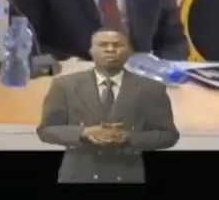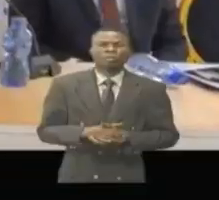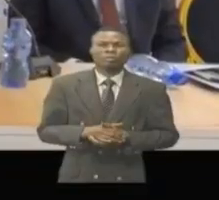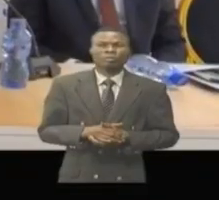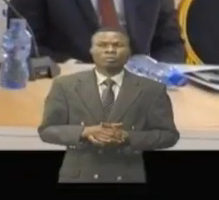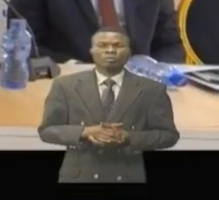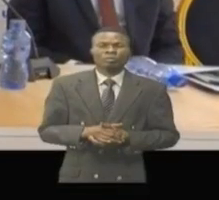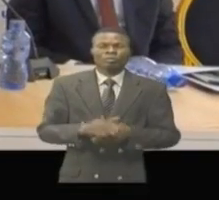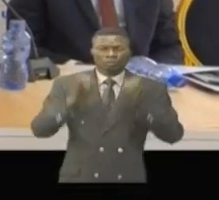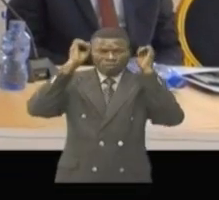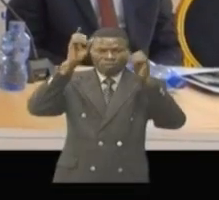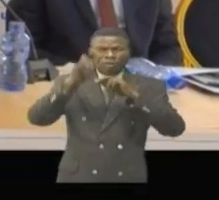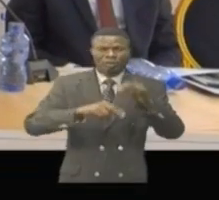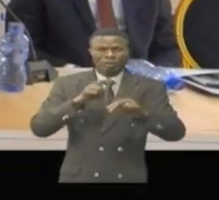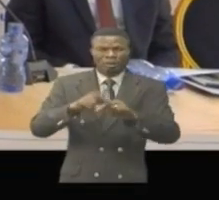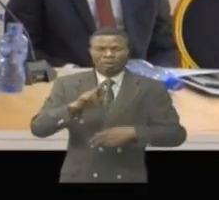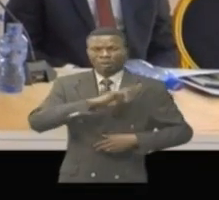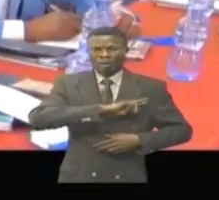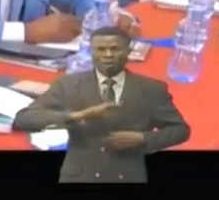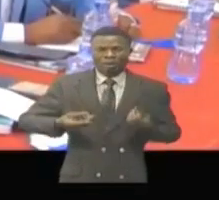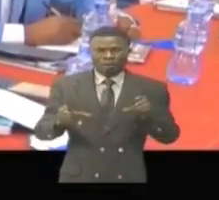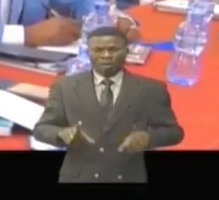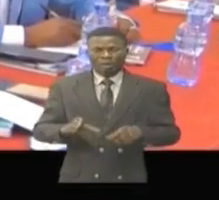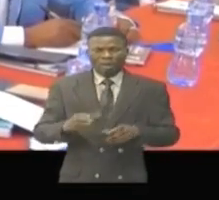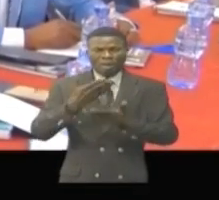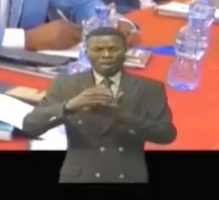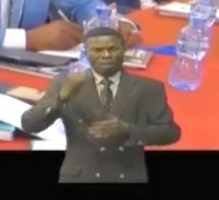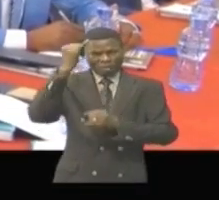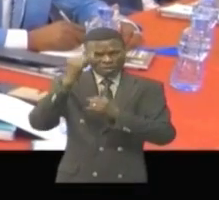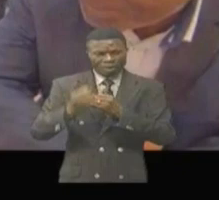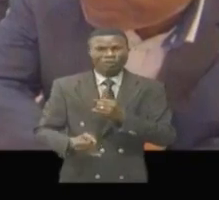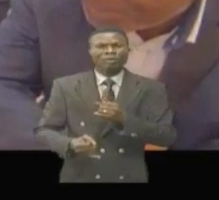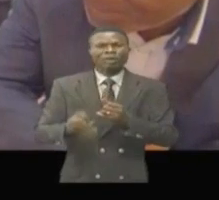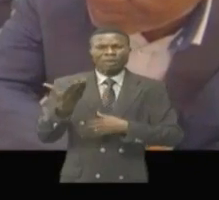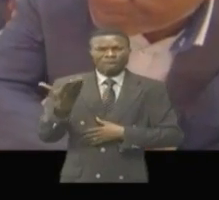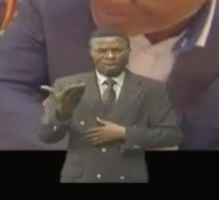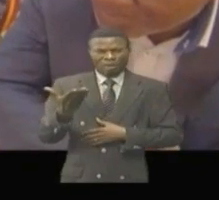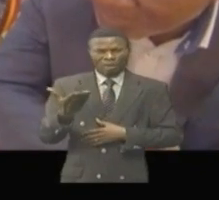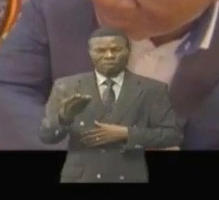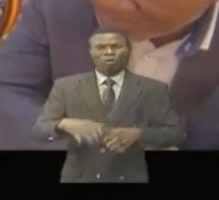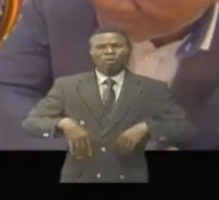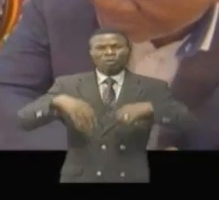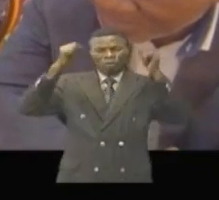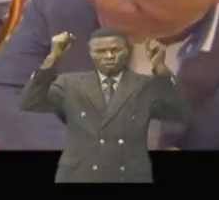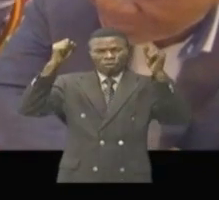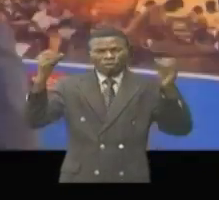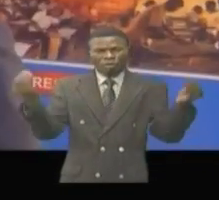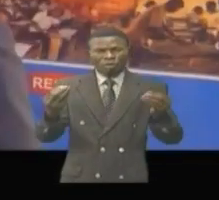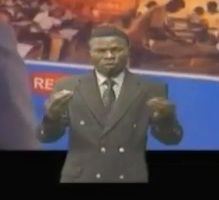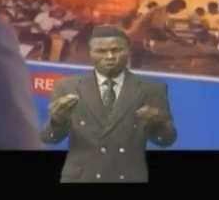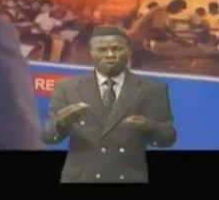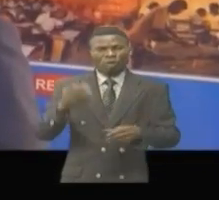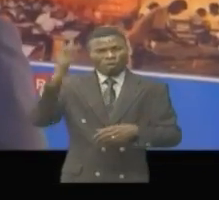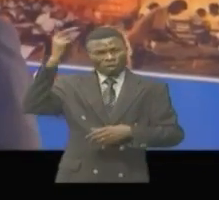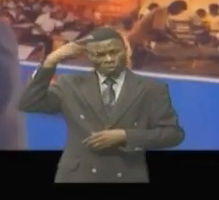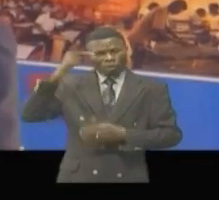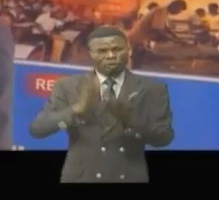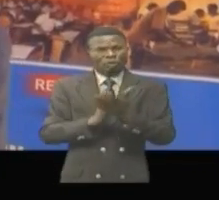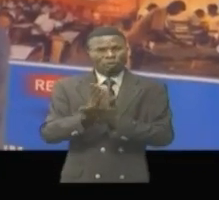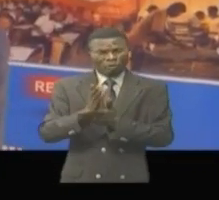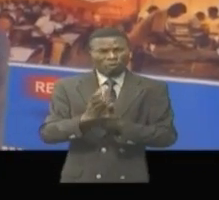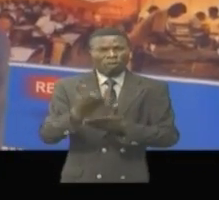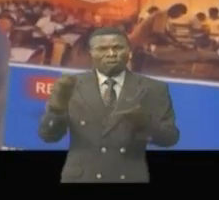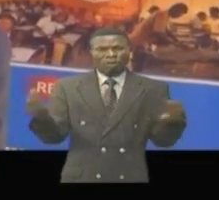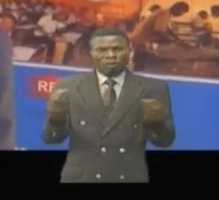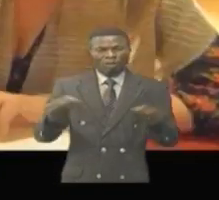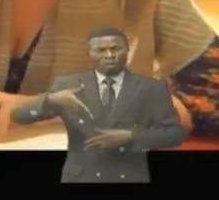L'éducatif national de la RDC est à sa dernière phase de finalisation et de validation en vue d'une approbation politique. C'est pour cela que